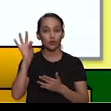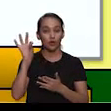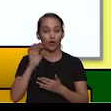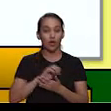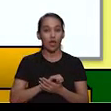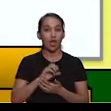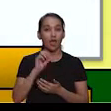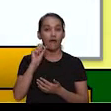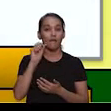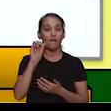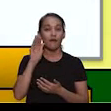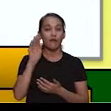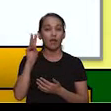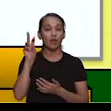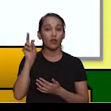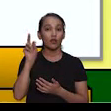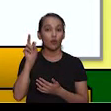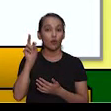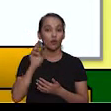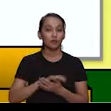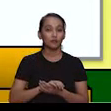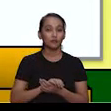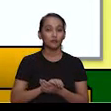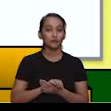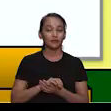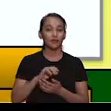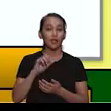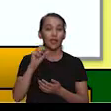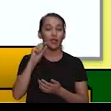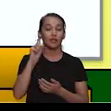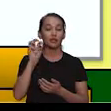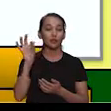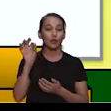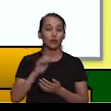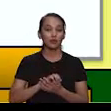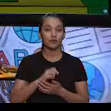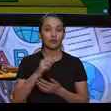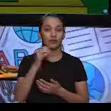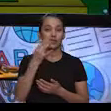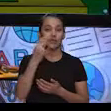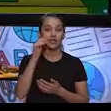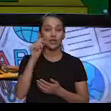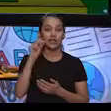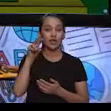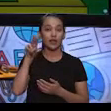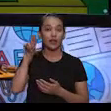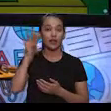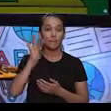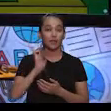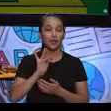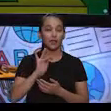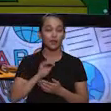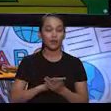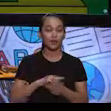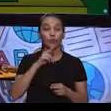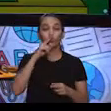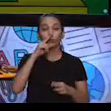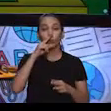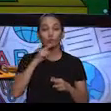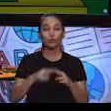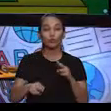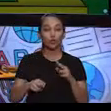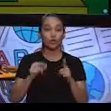avlo, ozo, yalpi. O'ylab ko'ring-chi. Ushbu tushib qoldirilgan